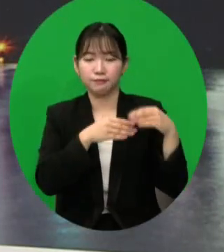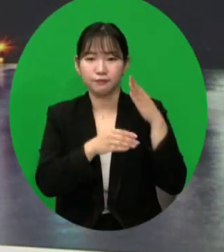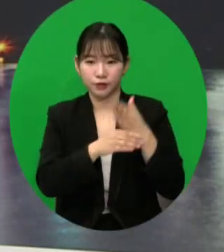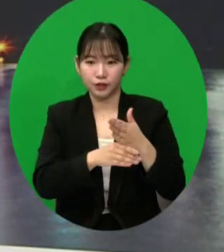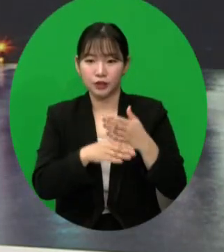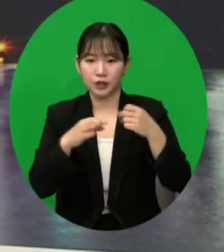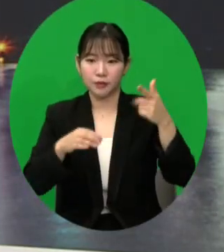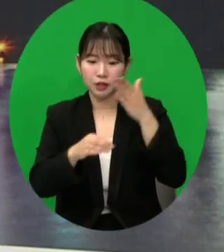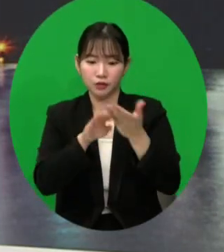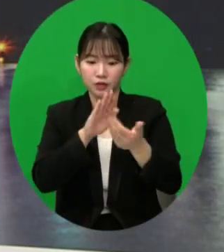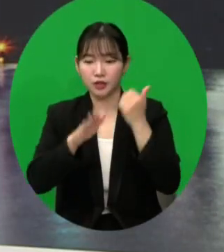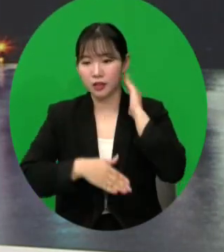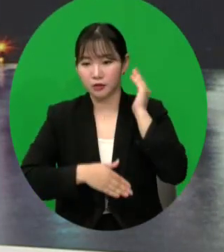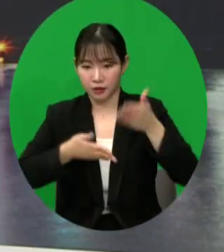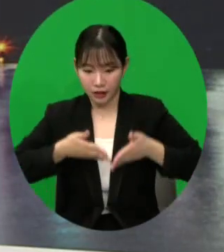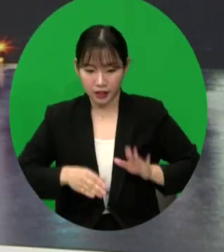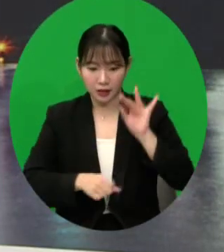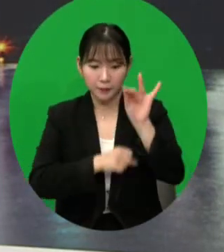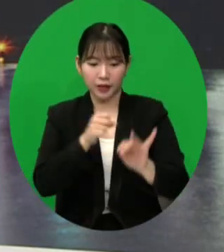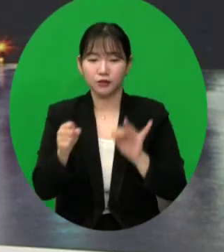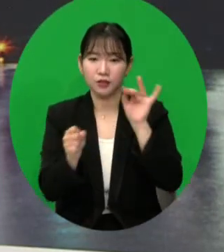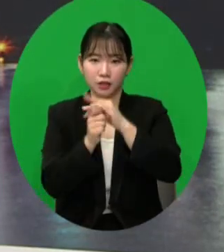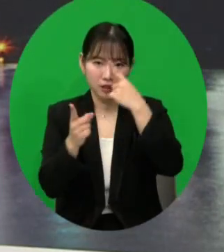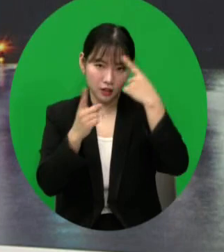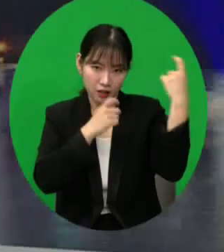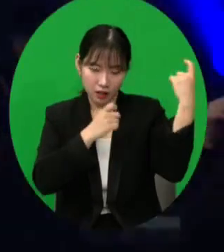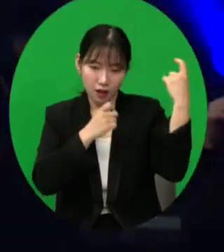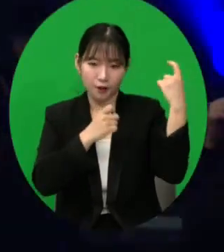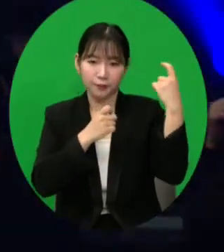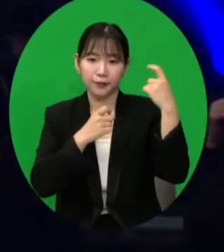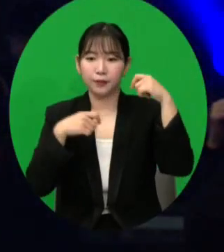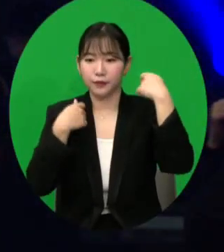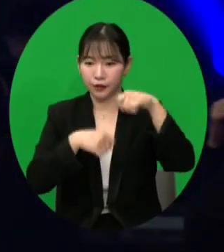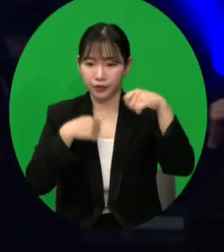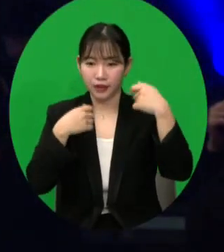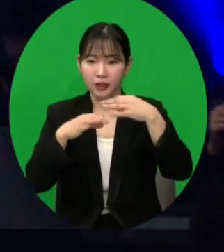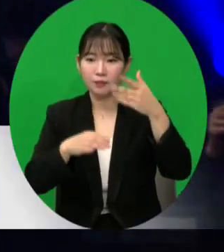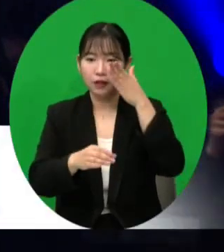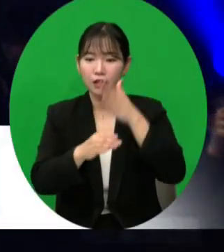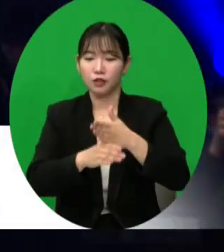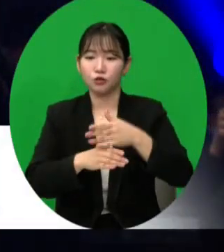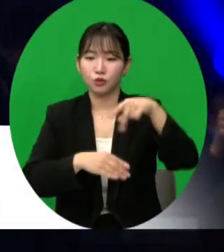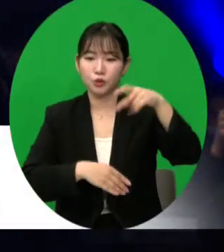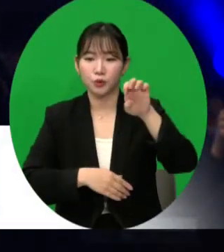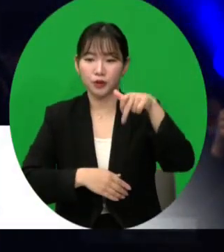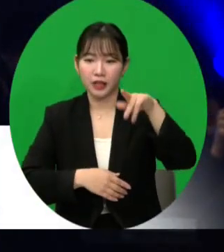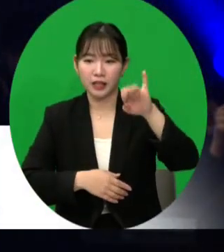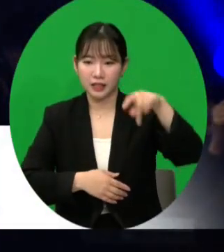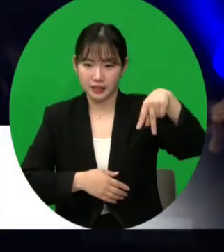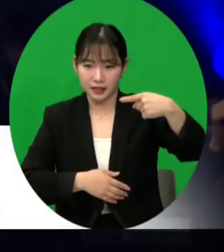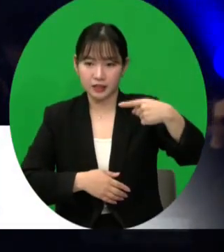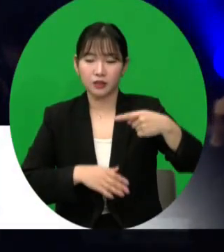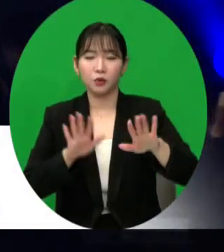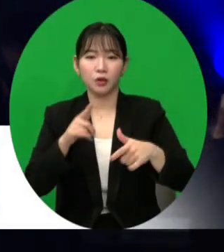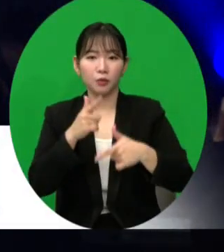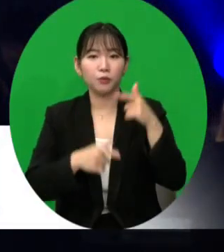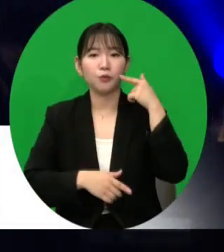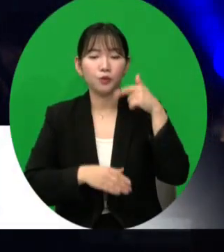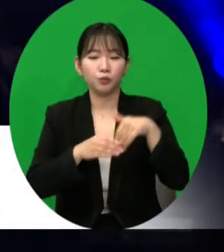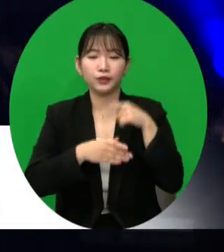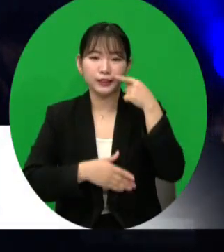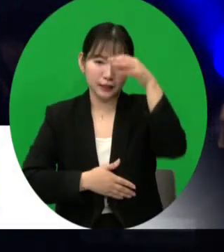김대중 전 대통령 탄생 100주년을 기념하는 창작 뮤지컬 김대중 쇼케이스가 오늘 목포 문화 예술